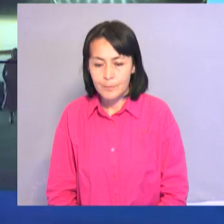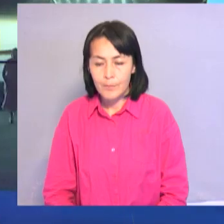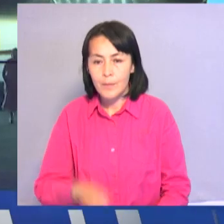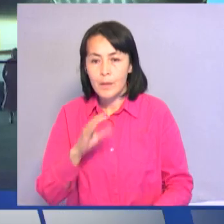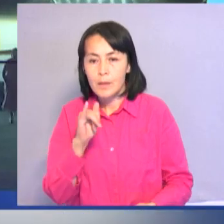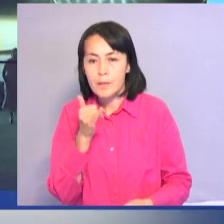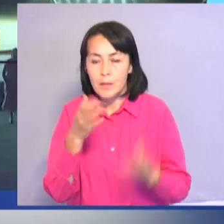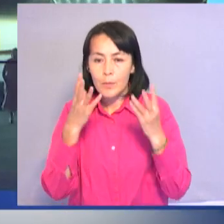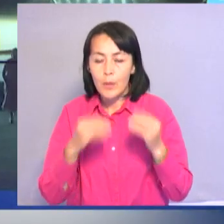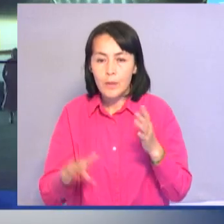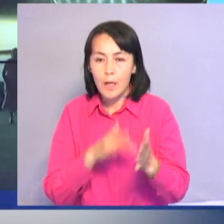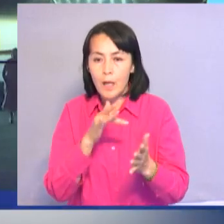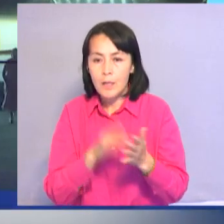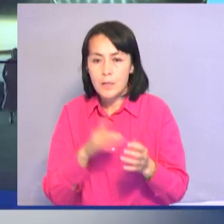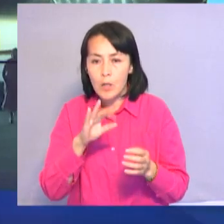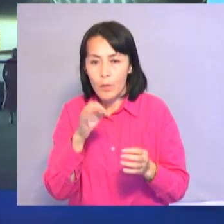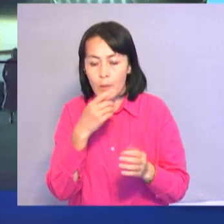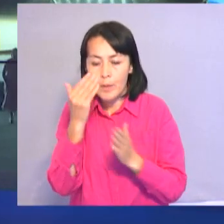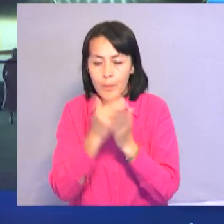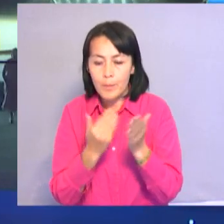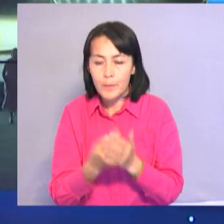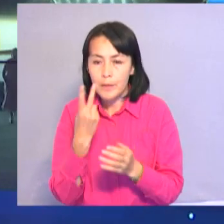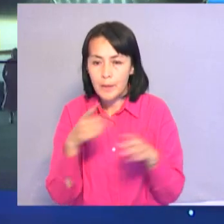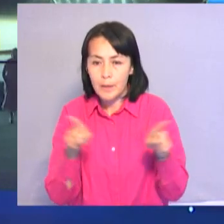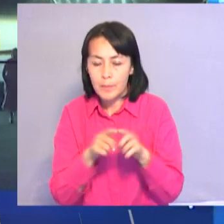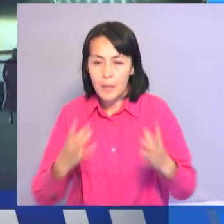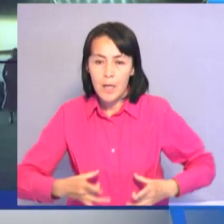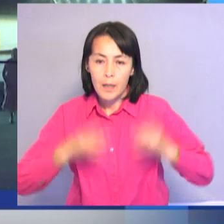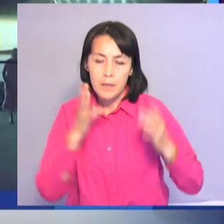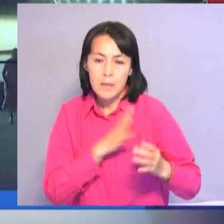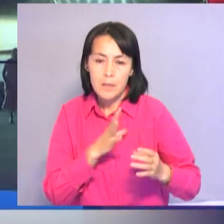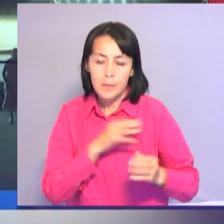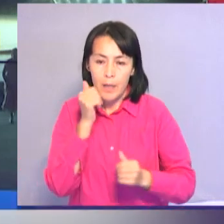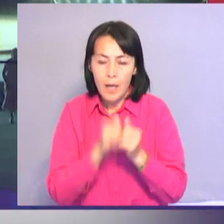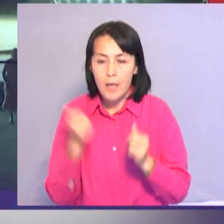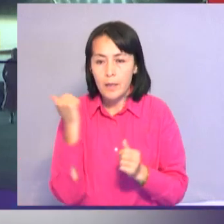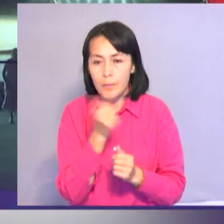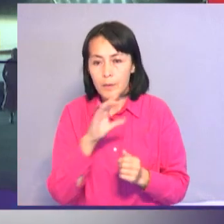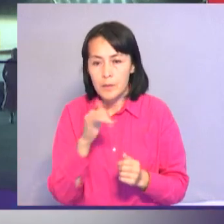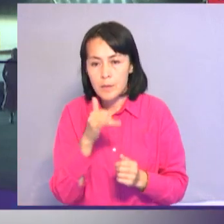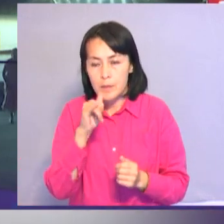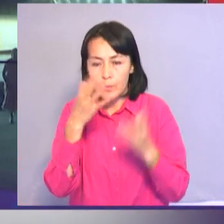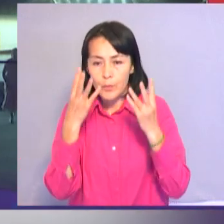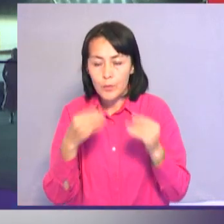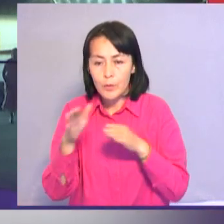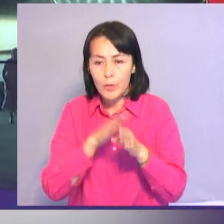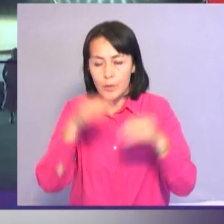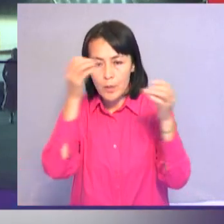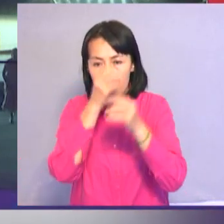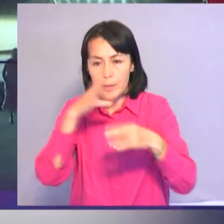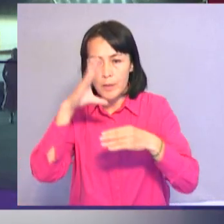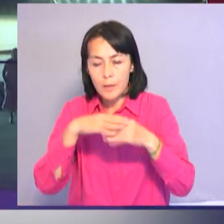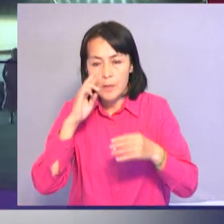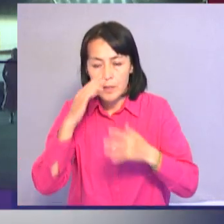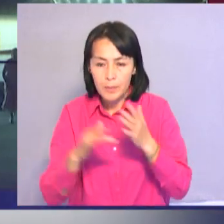Сенбі күні қаламызда Open Air форматында қос концерт өтті. Дәстүрге айналған әр аптаның сенбі күнде өтетін мәдениет кешін